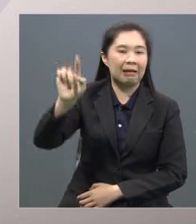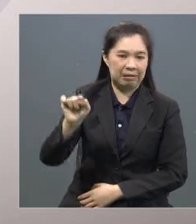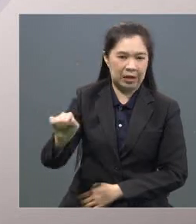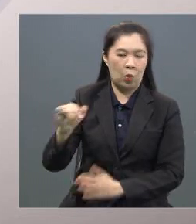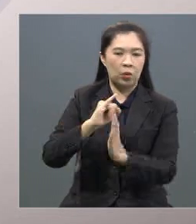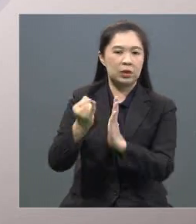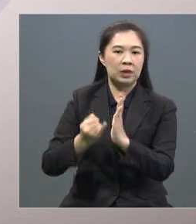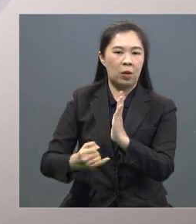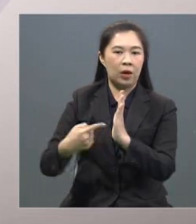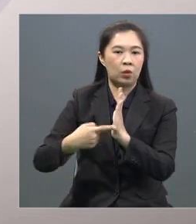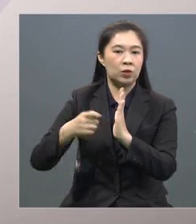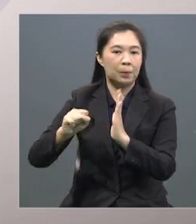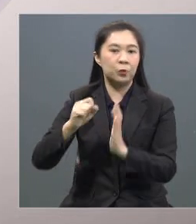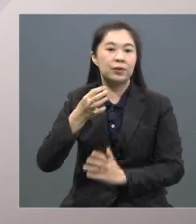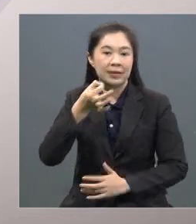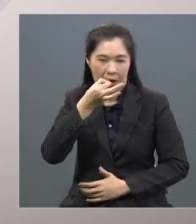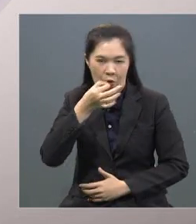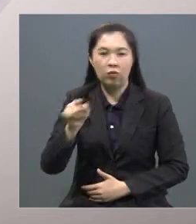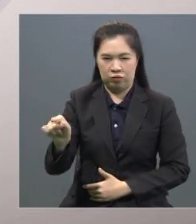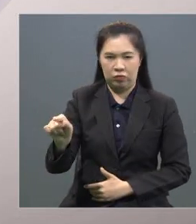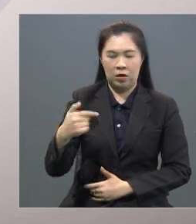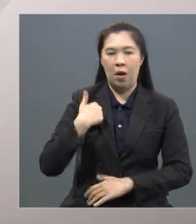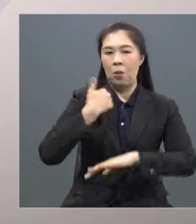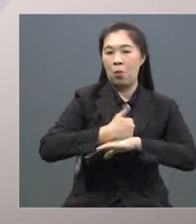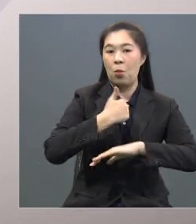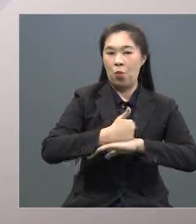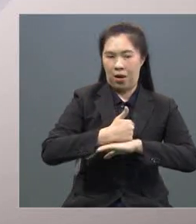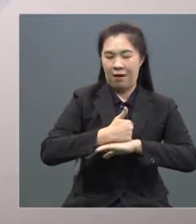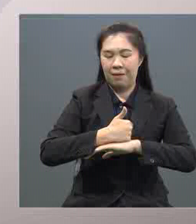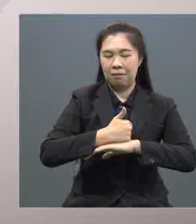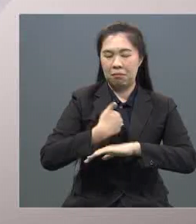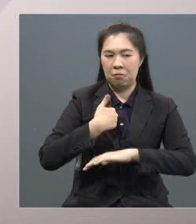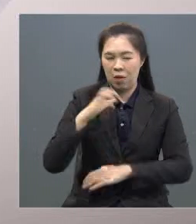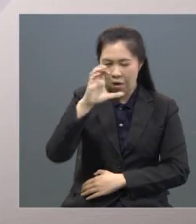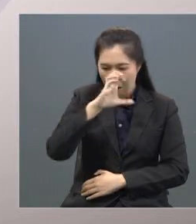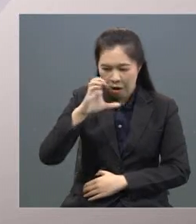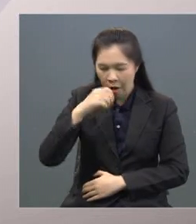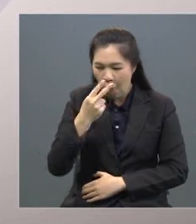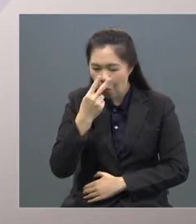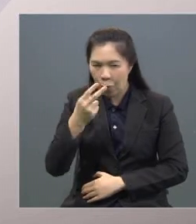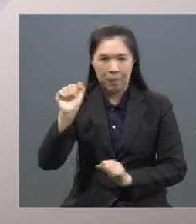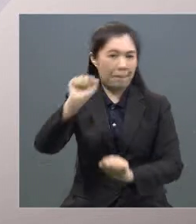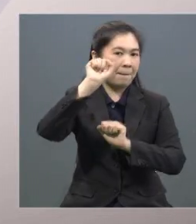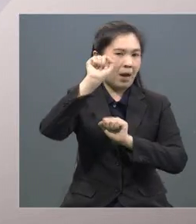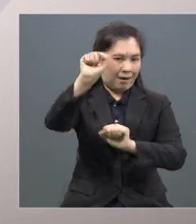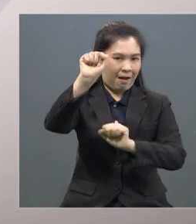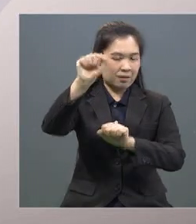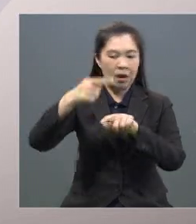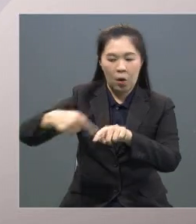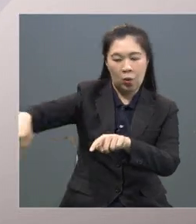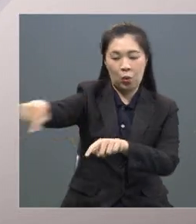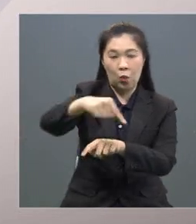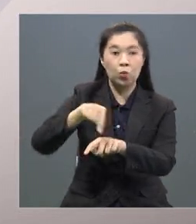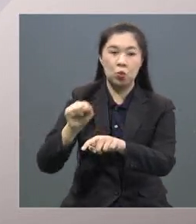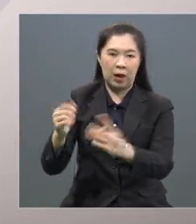จังหวัดสมุทรสาครต่อมาเนี่ยผู้ว่าราชการจังหวัดสมุทรสาครครับลงนามในประกาศให้ปิดพื้นที่ดัง